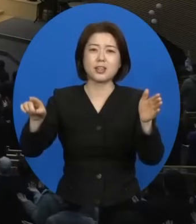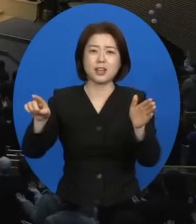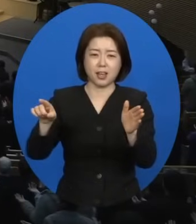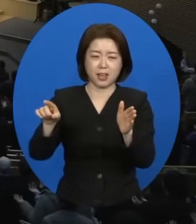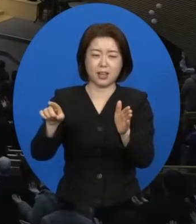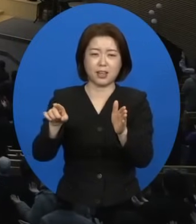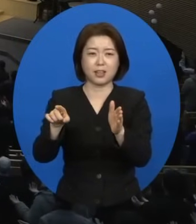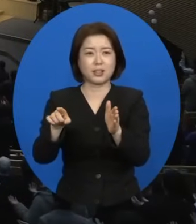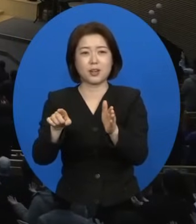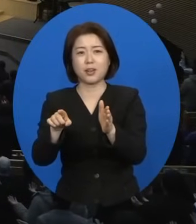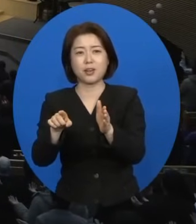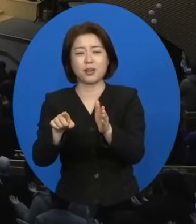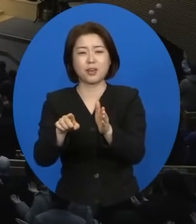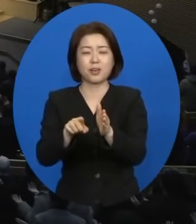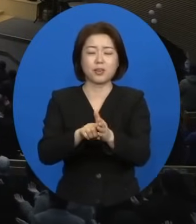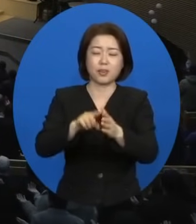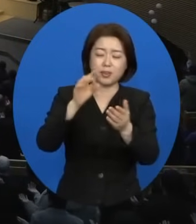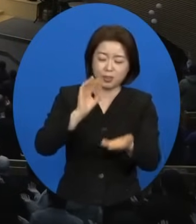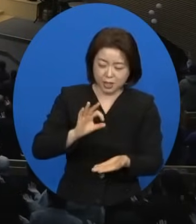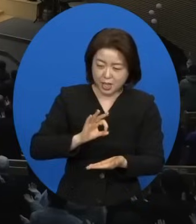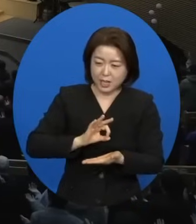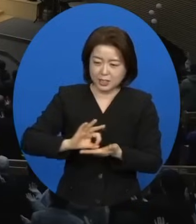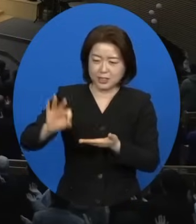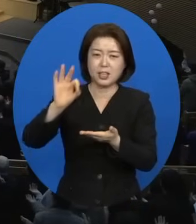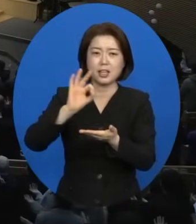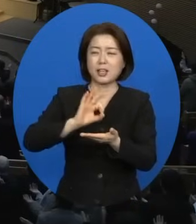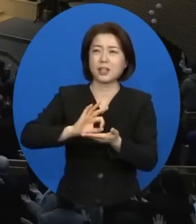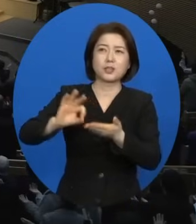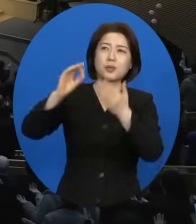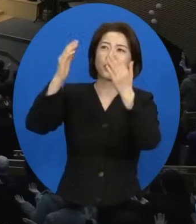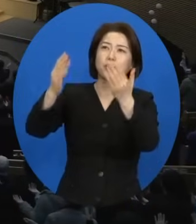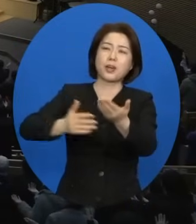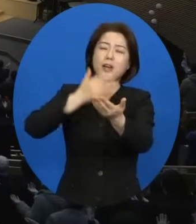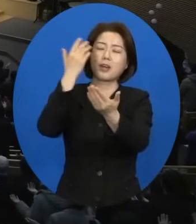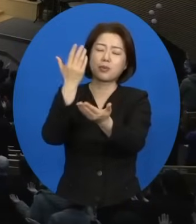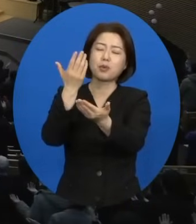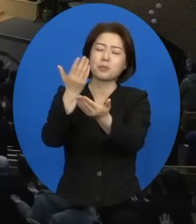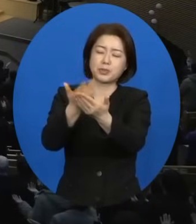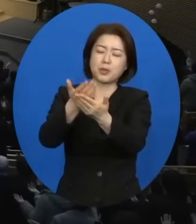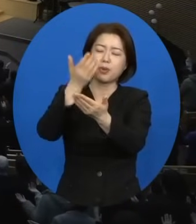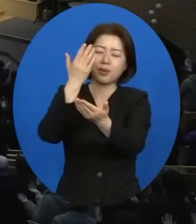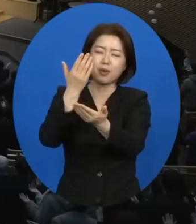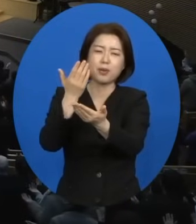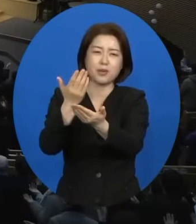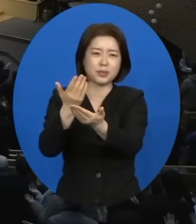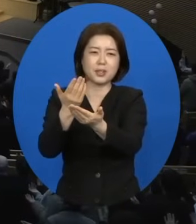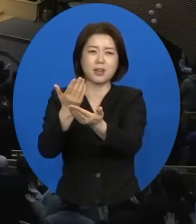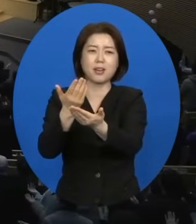영광이 그렇습니다 우리 사용하여 주옵소서 사용하옵소서